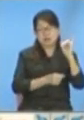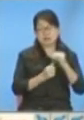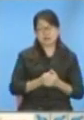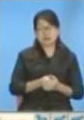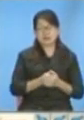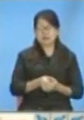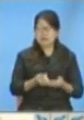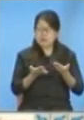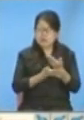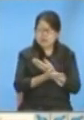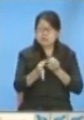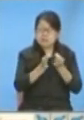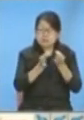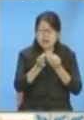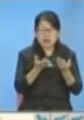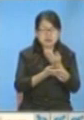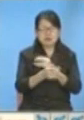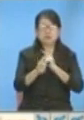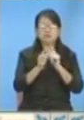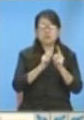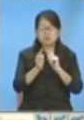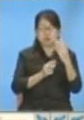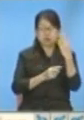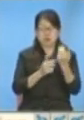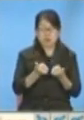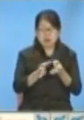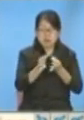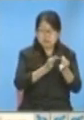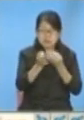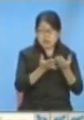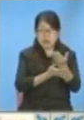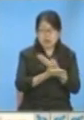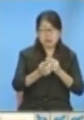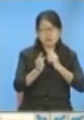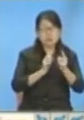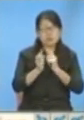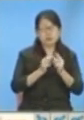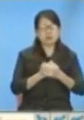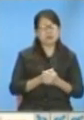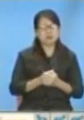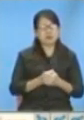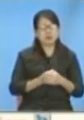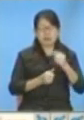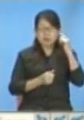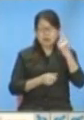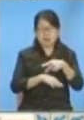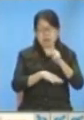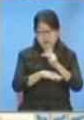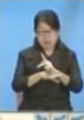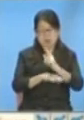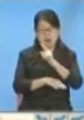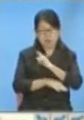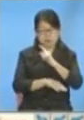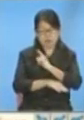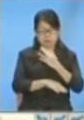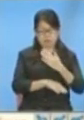ของการปรึกษาหารือซึ่งการปรึกษาหารือเนี่ยก็คงเป็นดุลพินิจของผู้ทำหน้าที่ประธาน